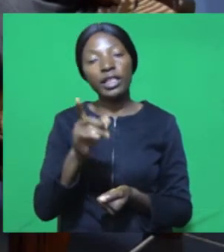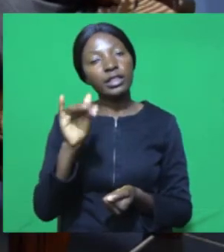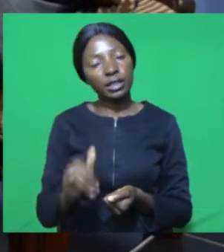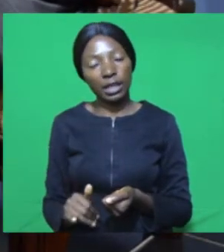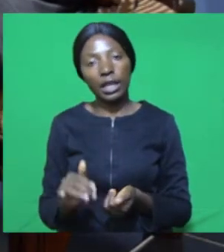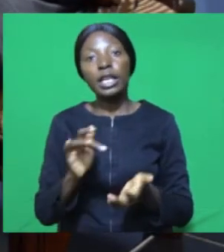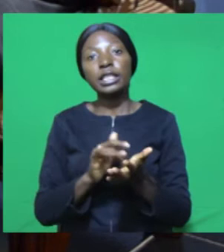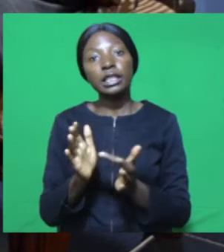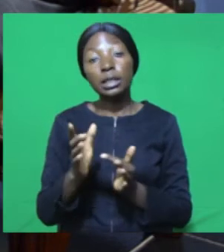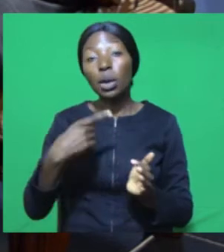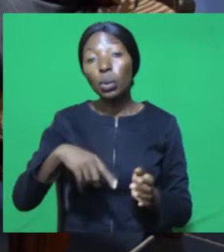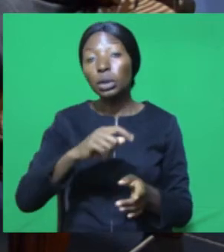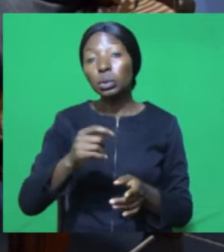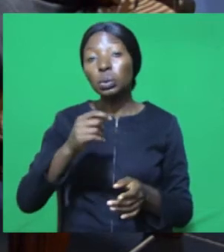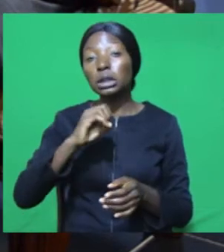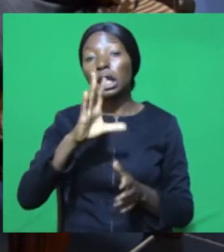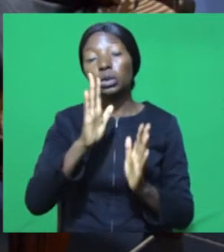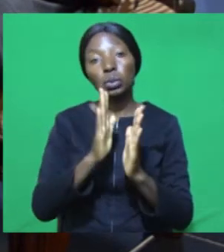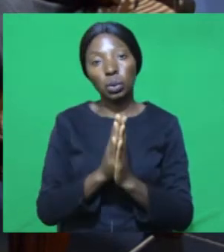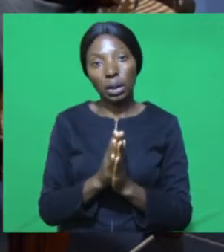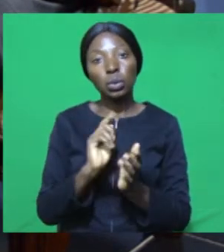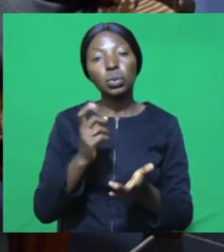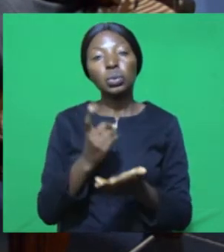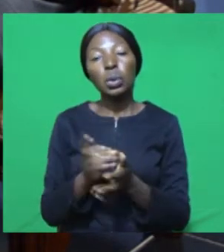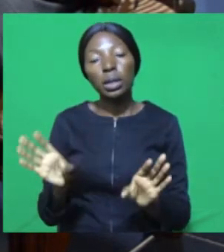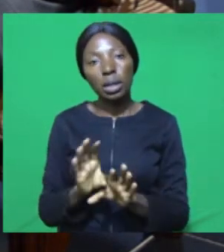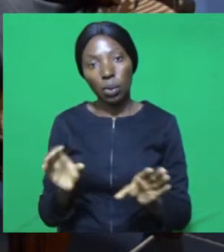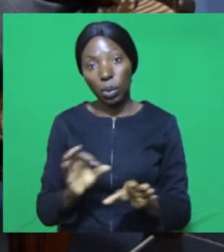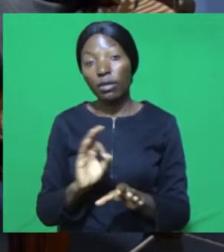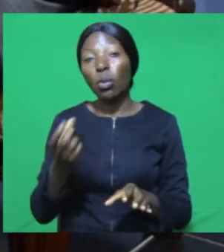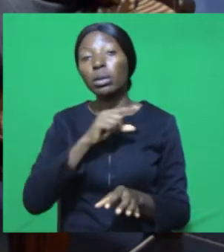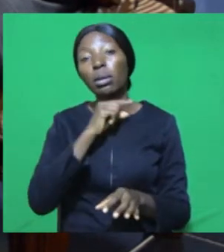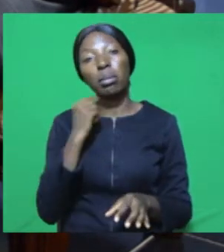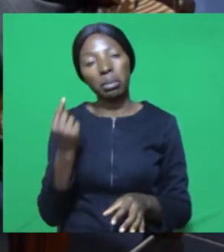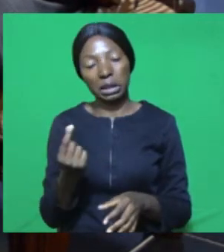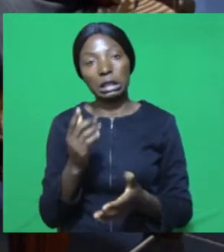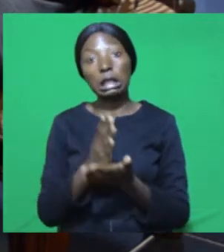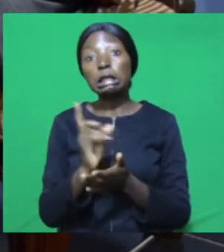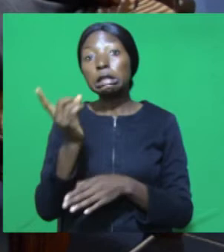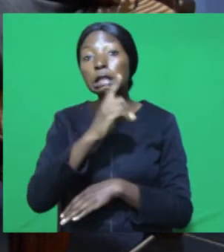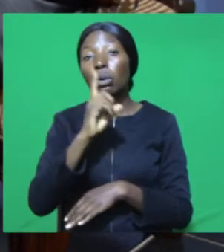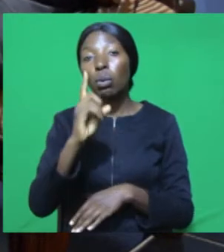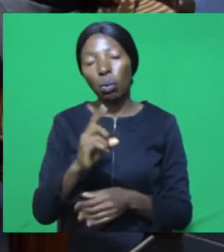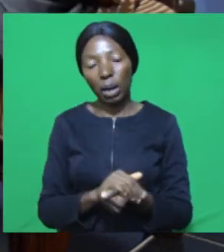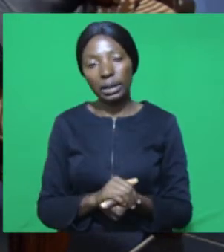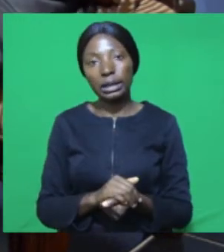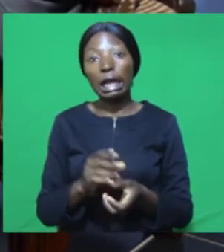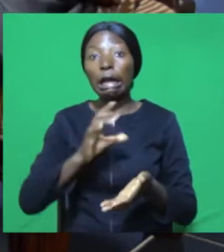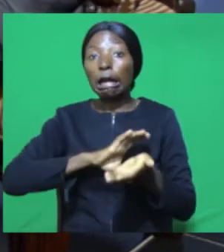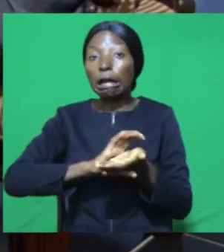Jesu akapinda kusaite basa raiitwa nemuprista day 1 iriyare kugorero